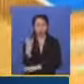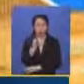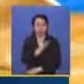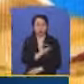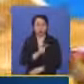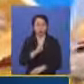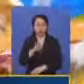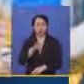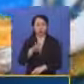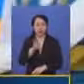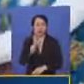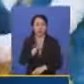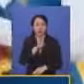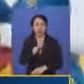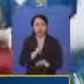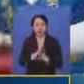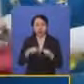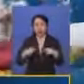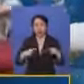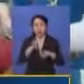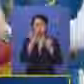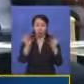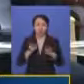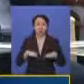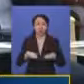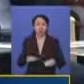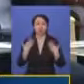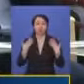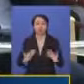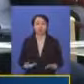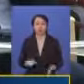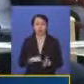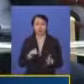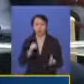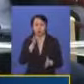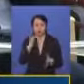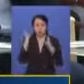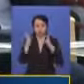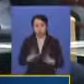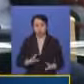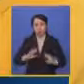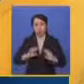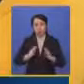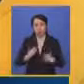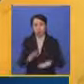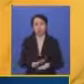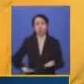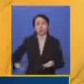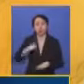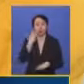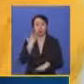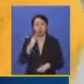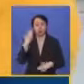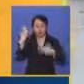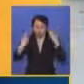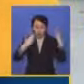Ирина Колесникова. Женщина создает различные образы и шьет костюмы для выступлений. В период чрезвычайного положения в стране, когда все